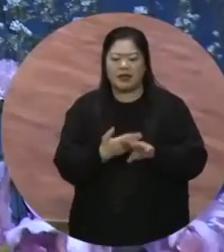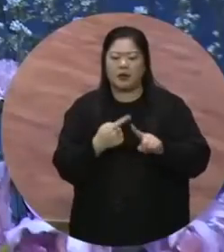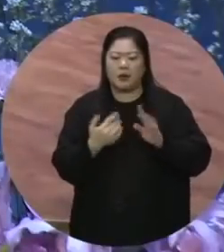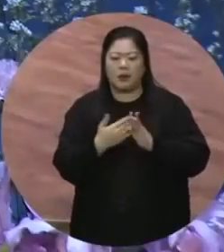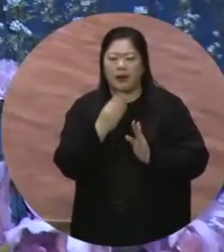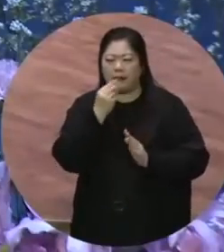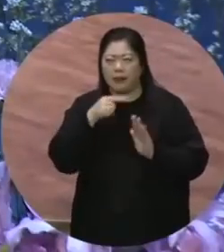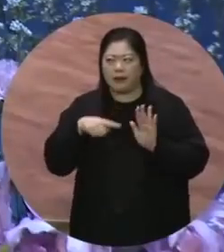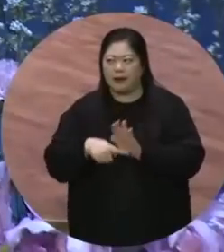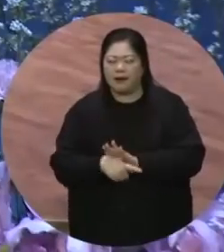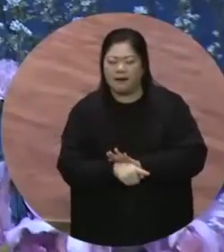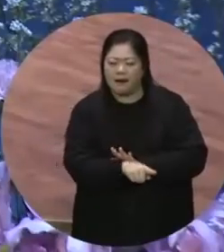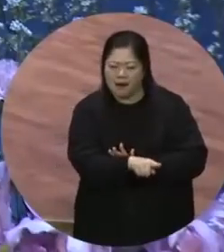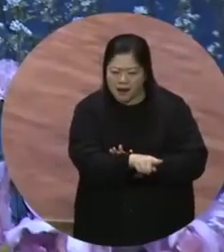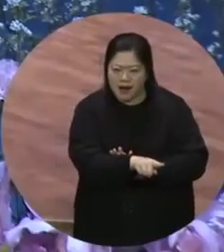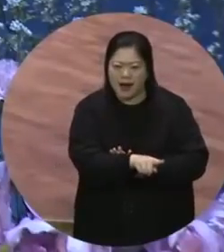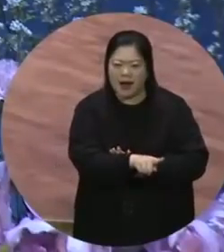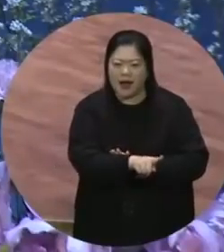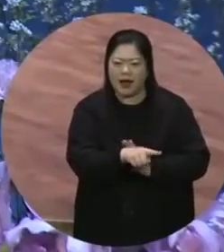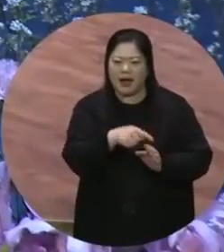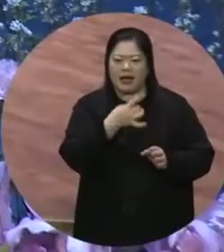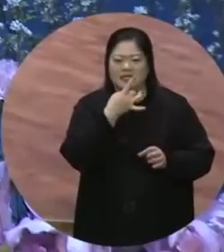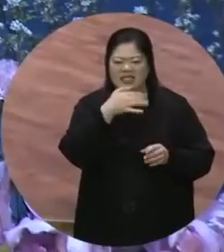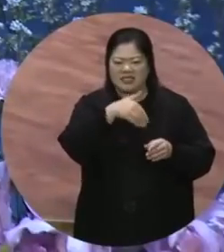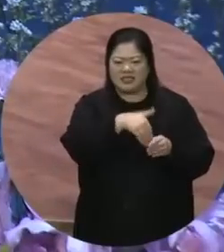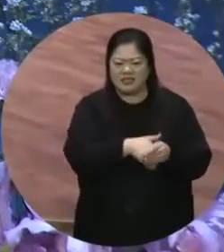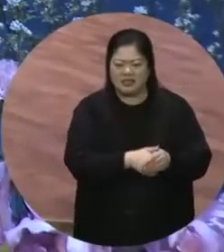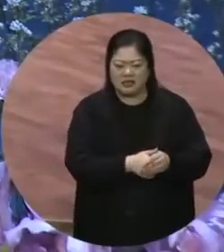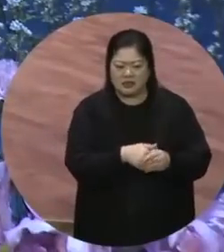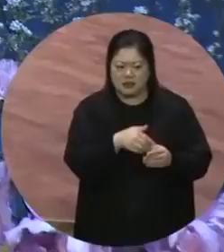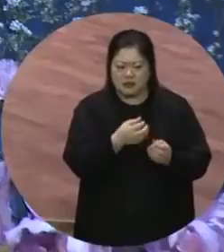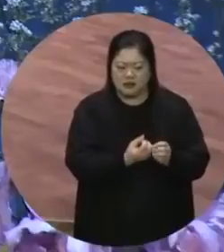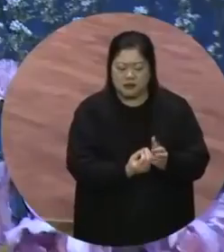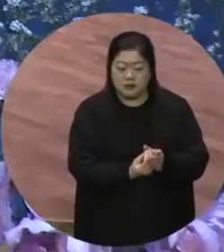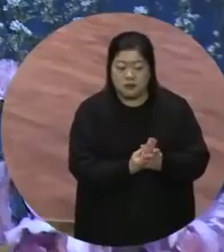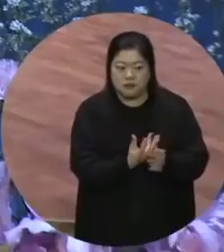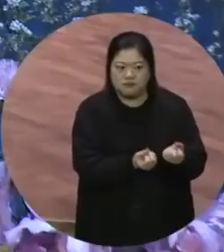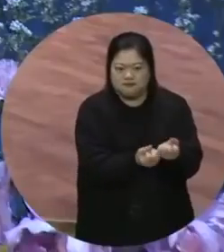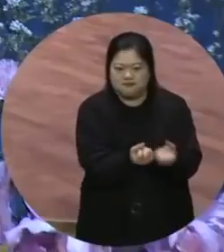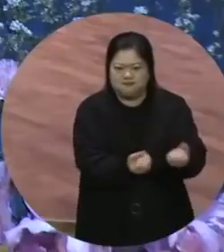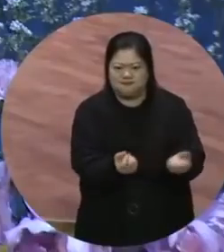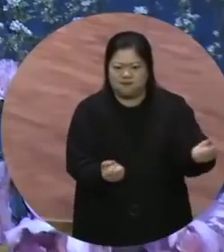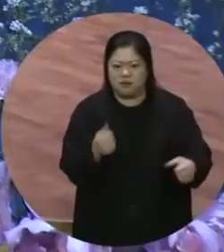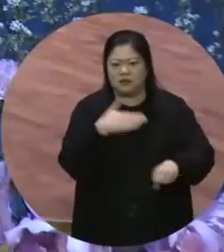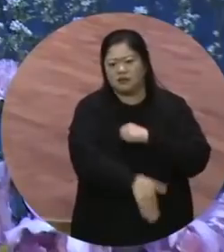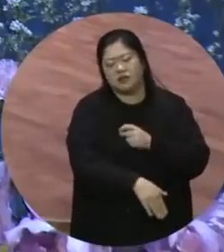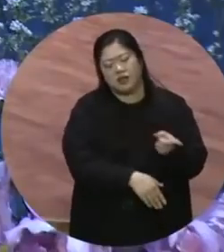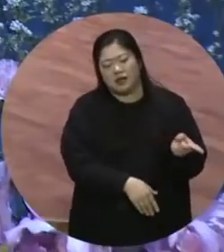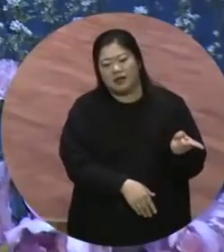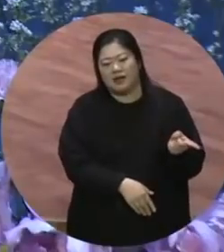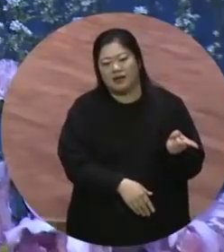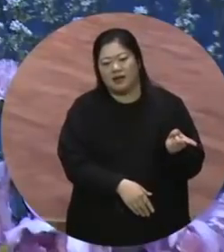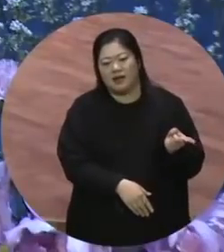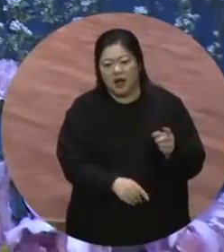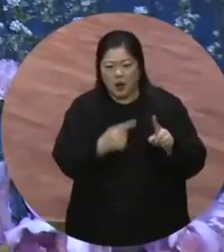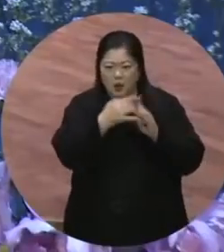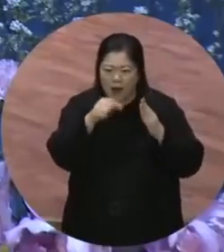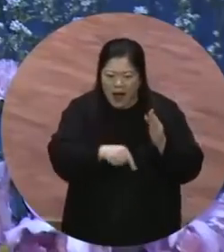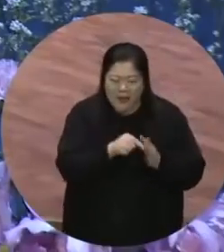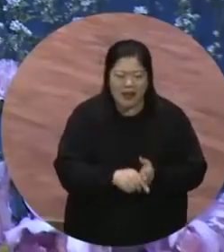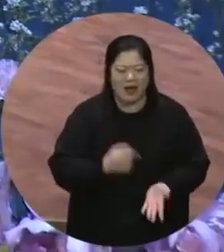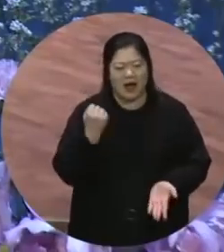분열시켜요. 교회를 분열시켜 들어와가지고 어떻게 분열하느냐? 그야말로 이 교회에 부정적인